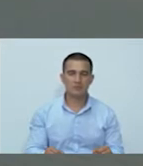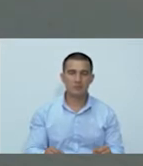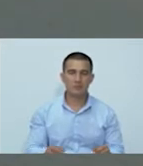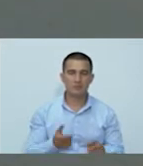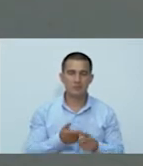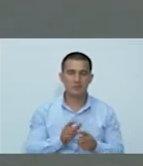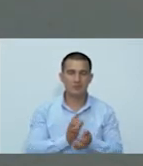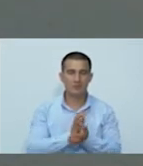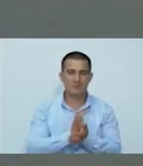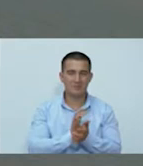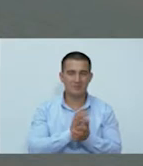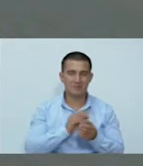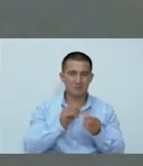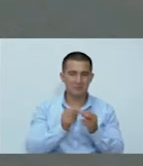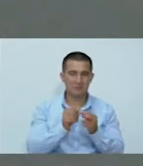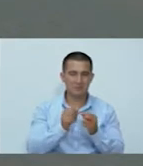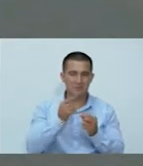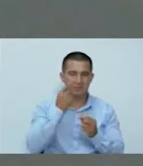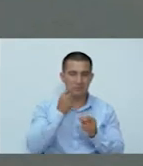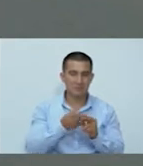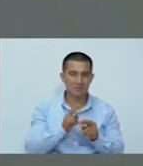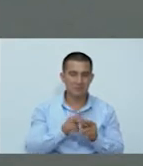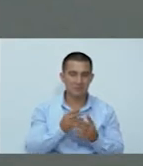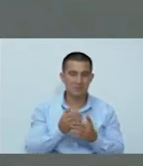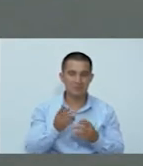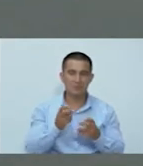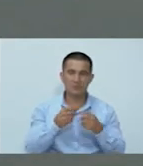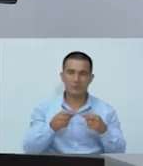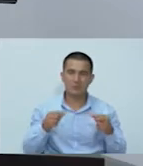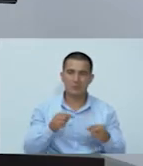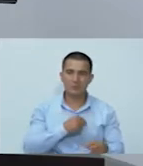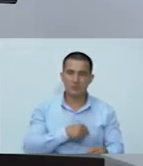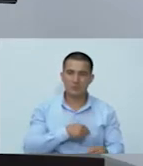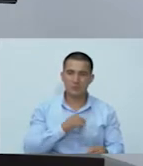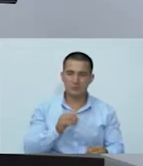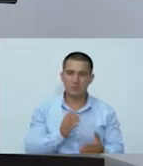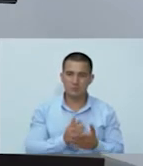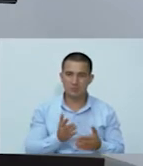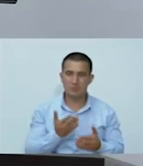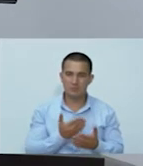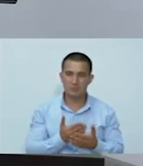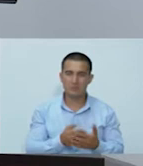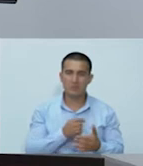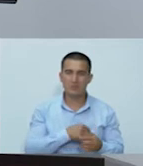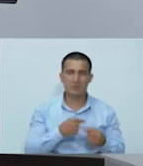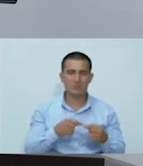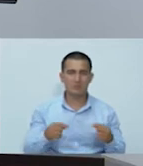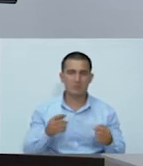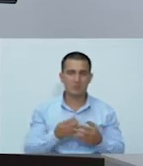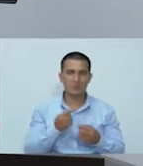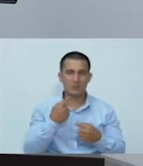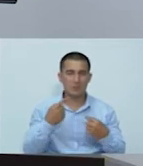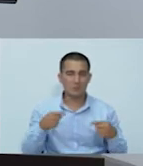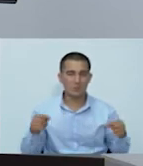Zich aylana elementimizni boshqa elementlardan farqi shundaki, boshqa elementlarimizda